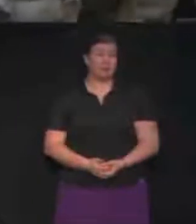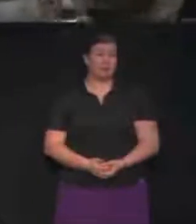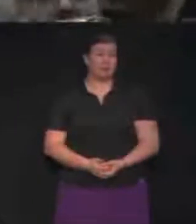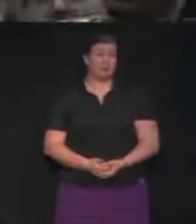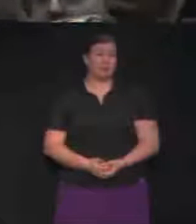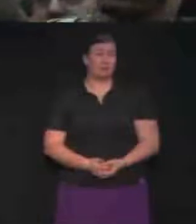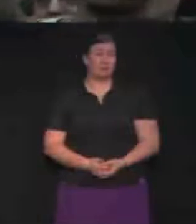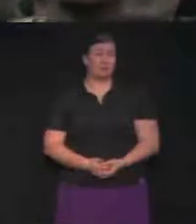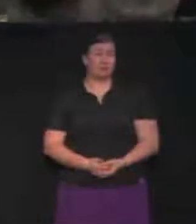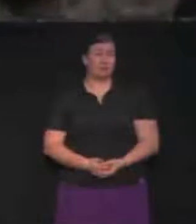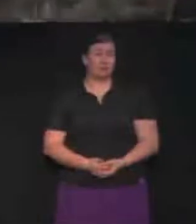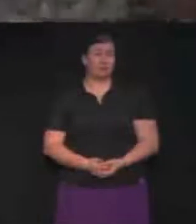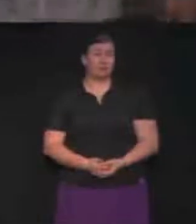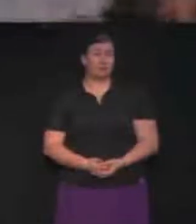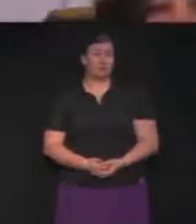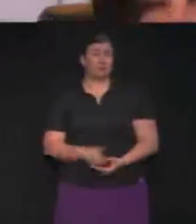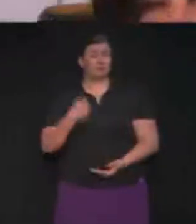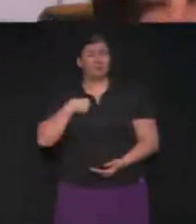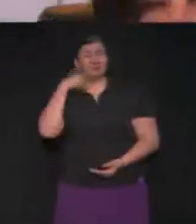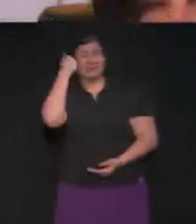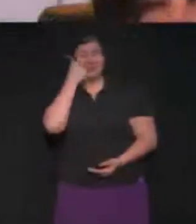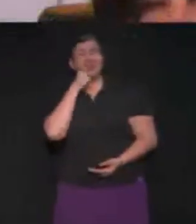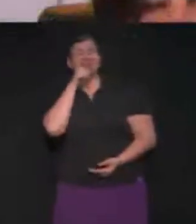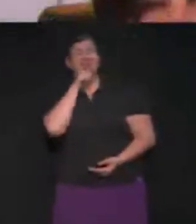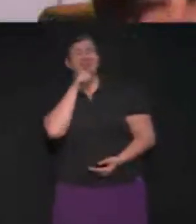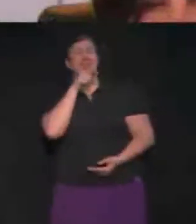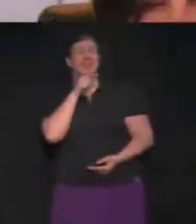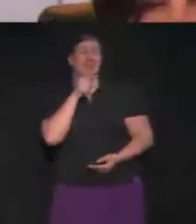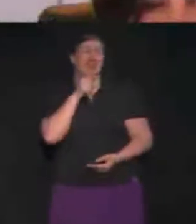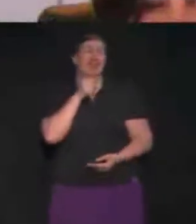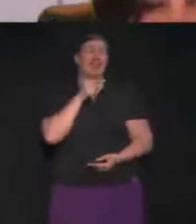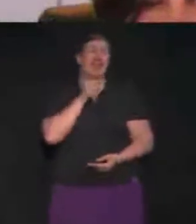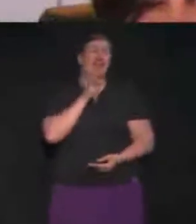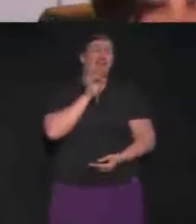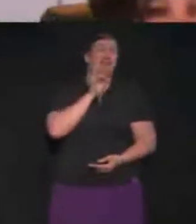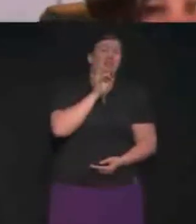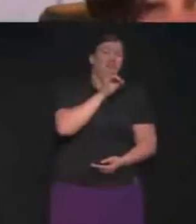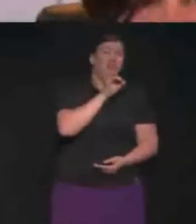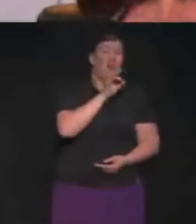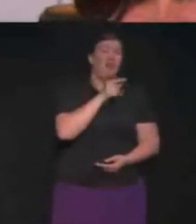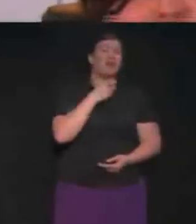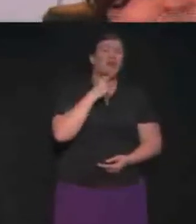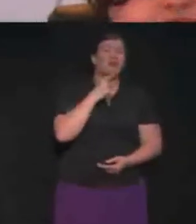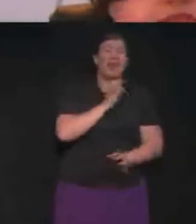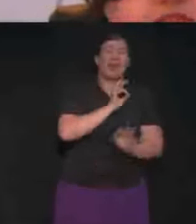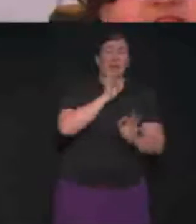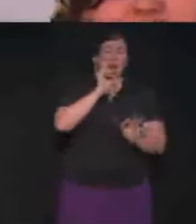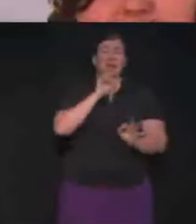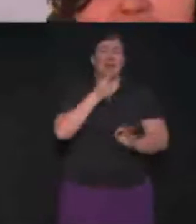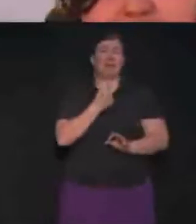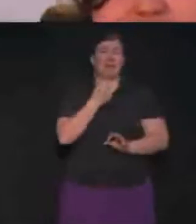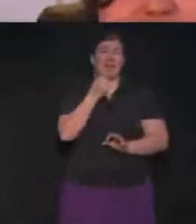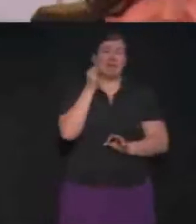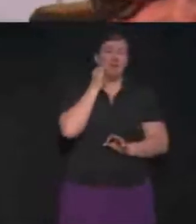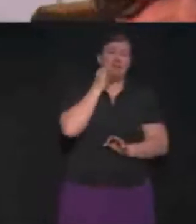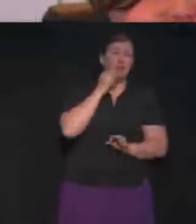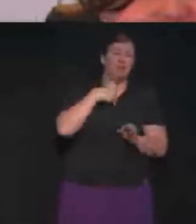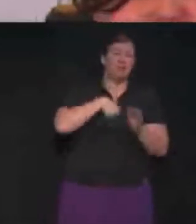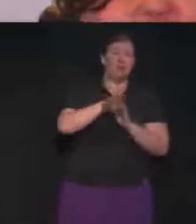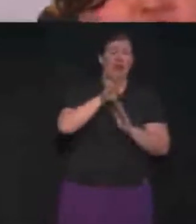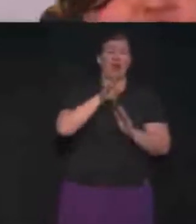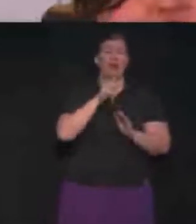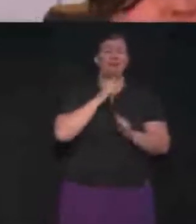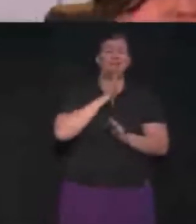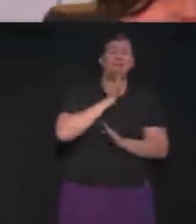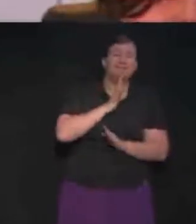mal als Tipp ich glaube dann gefallen wenn ihr wirklich erst am Ende der Minute klatscht dann können Sie Ihren 60 Sekunden nämlich voll nutzen